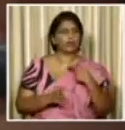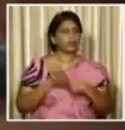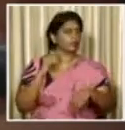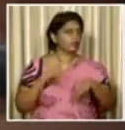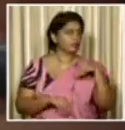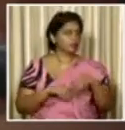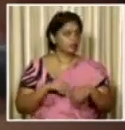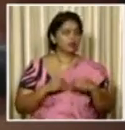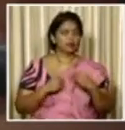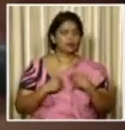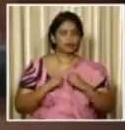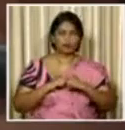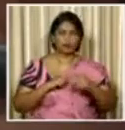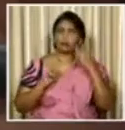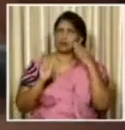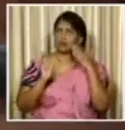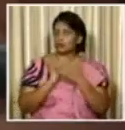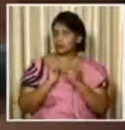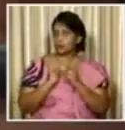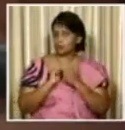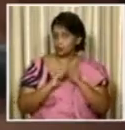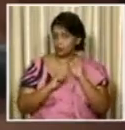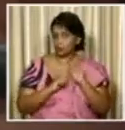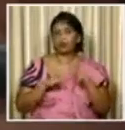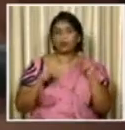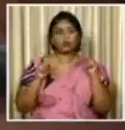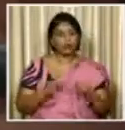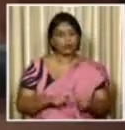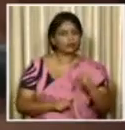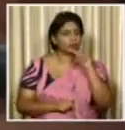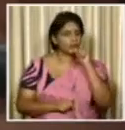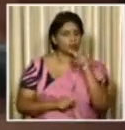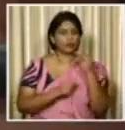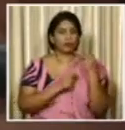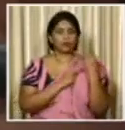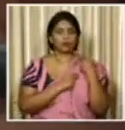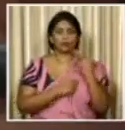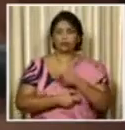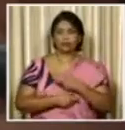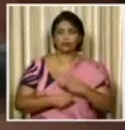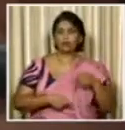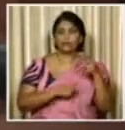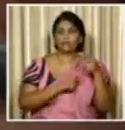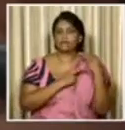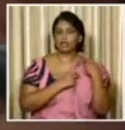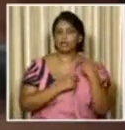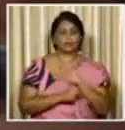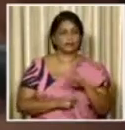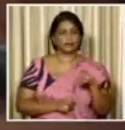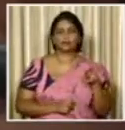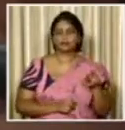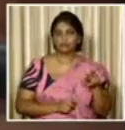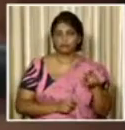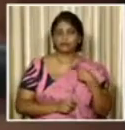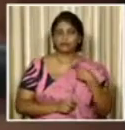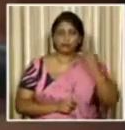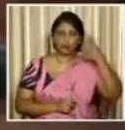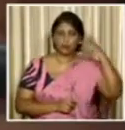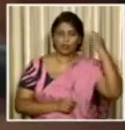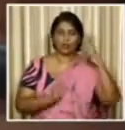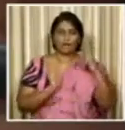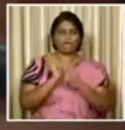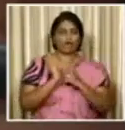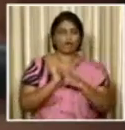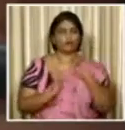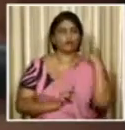දේශපාලනයේ ඇති වී තිබෙන තත්ත්වය විසින් අද කිසි තනතුරක් ඒ තනතුරට වග කියන්නේ නැහැ. මම ඊයේ පෙරේද ගියා